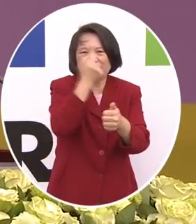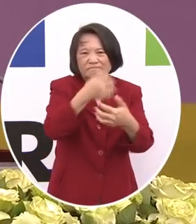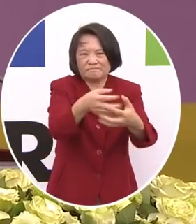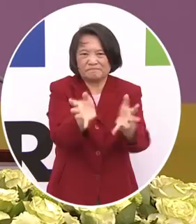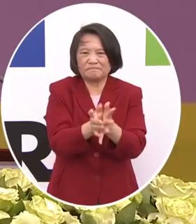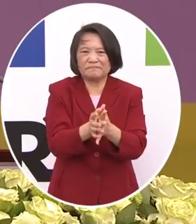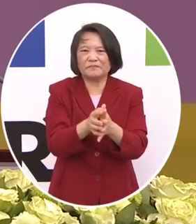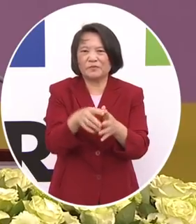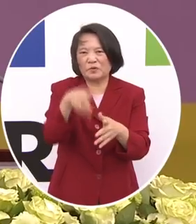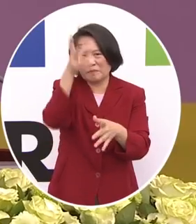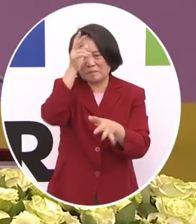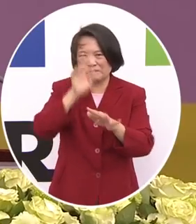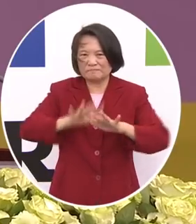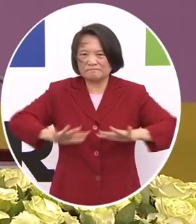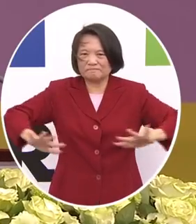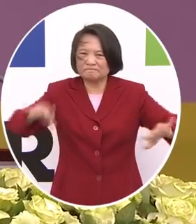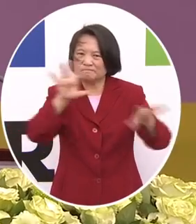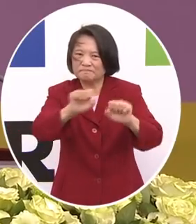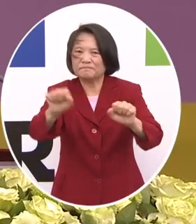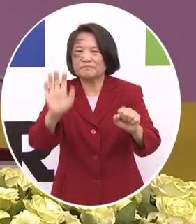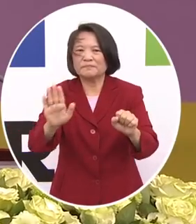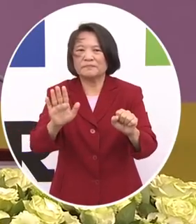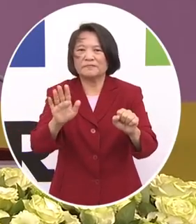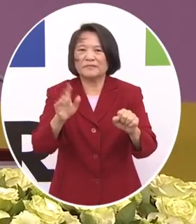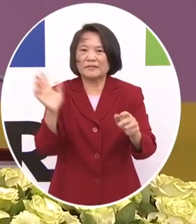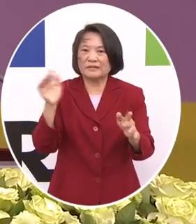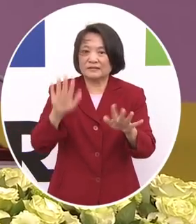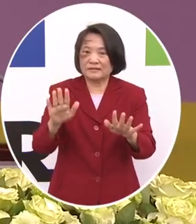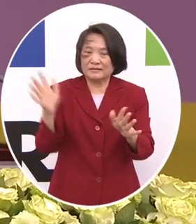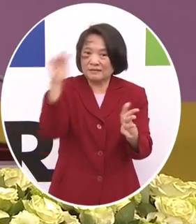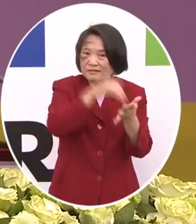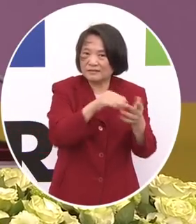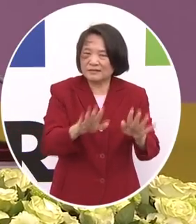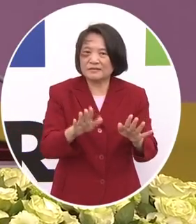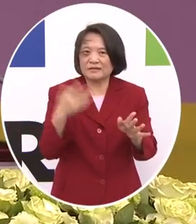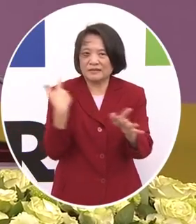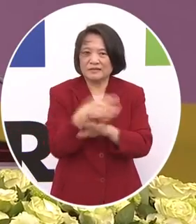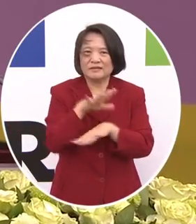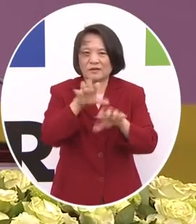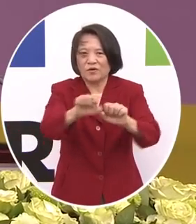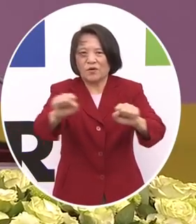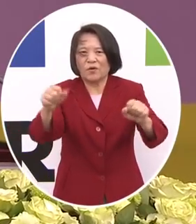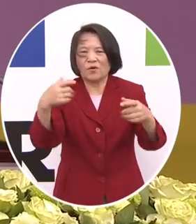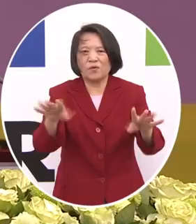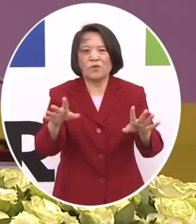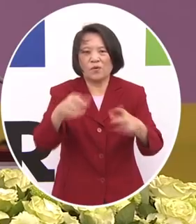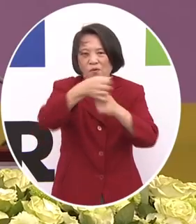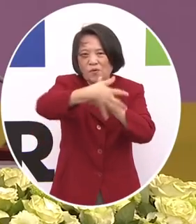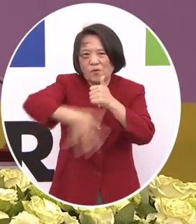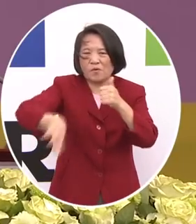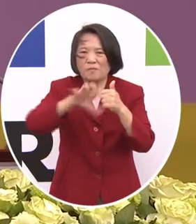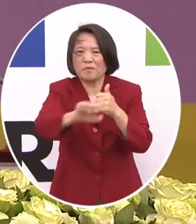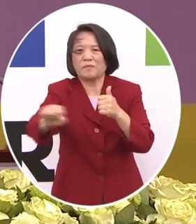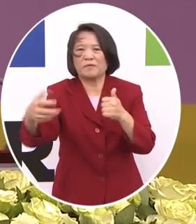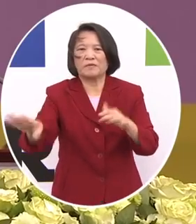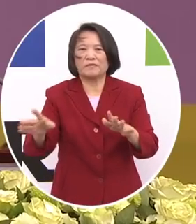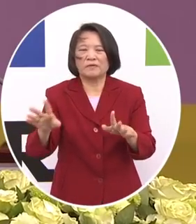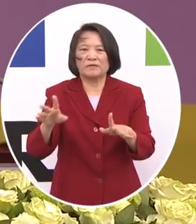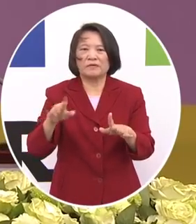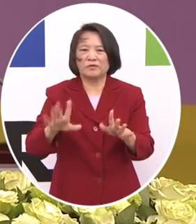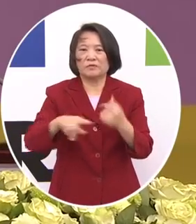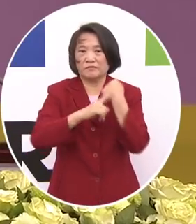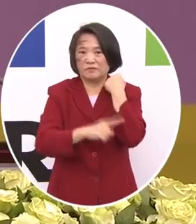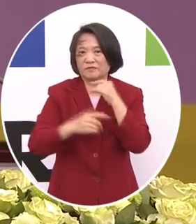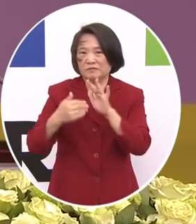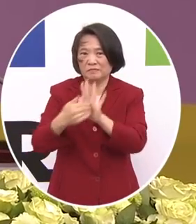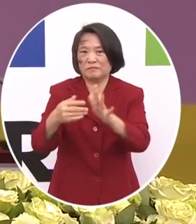扫荡。今年到现在，检警依违反新修正的组织犯罪防治条例，